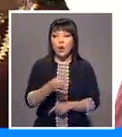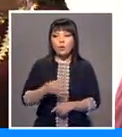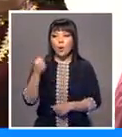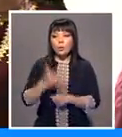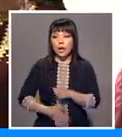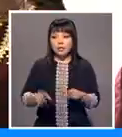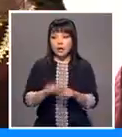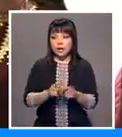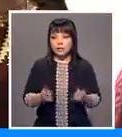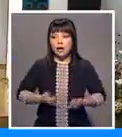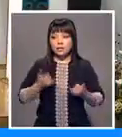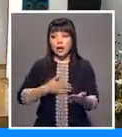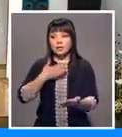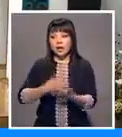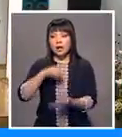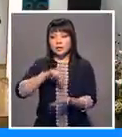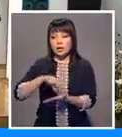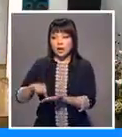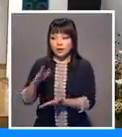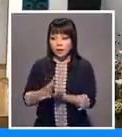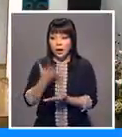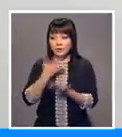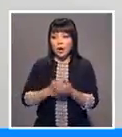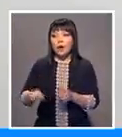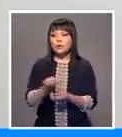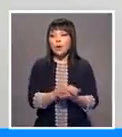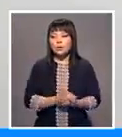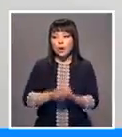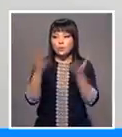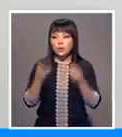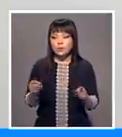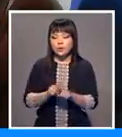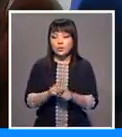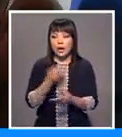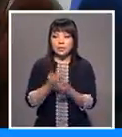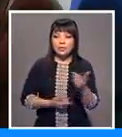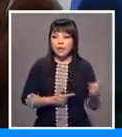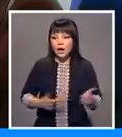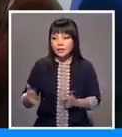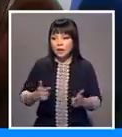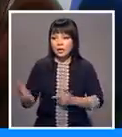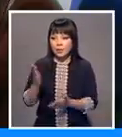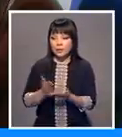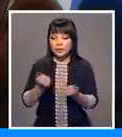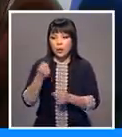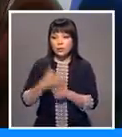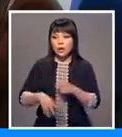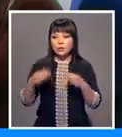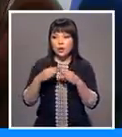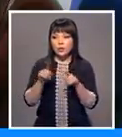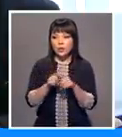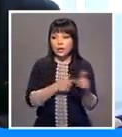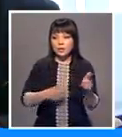орталығындағы шаралардың көбіне белсене қатысады. Сол себепті де достық үйінде әрдайым дайындықтарын пысықтайды. Ал орталық ұйымдастыратын шаралар алдын